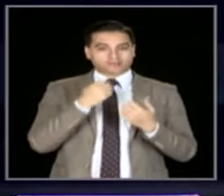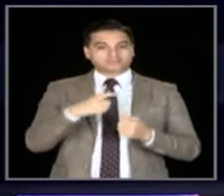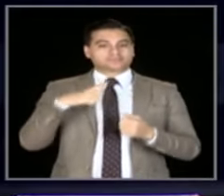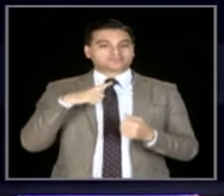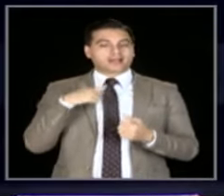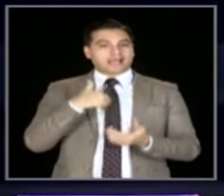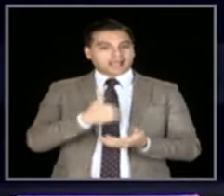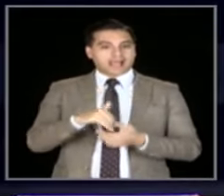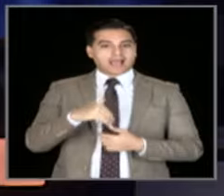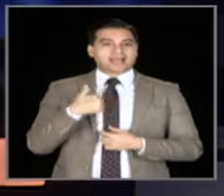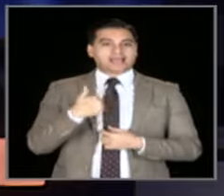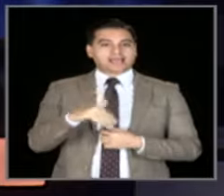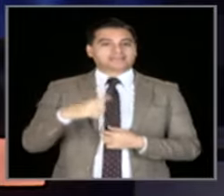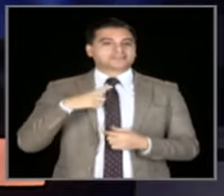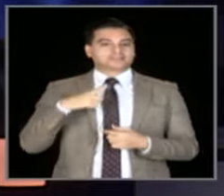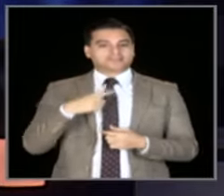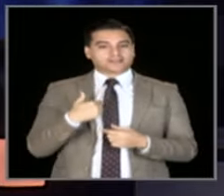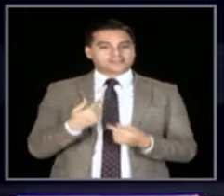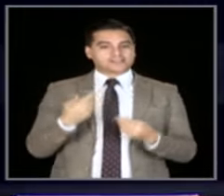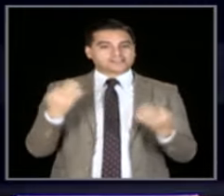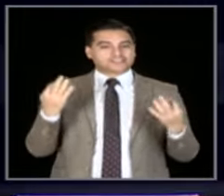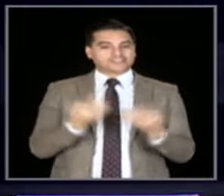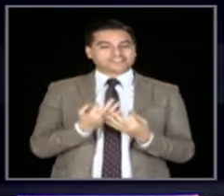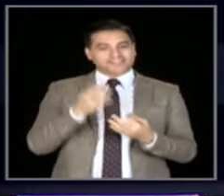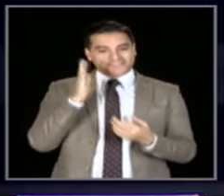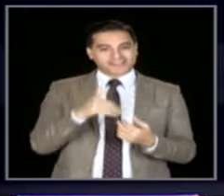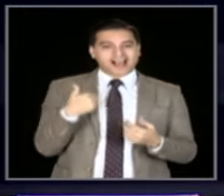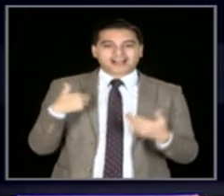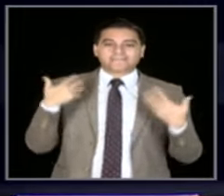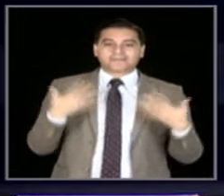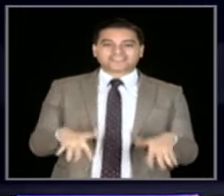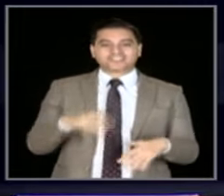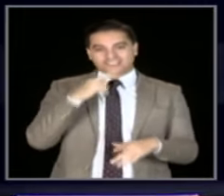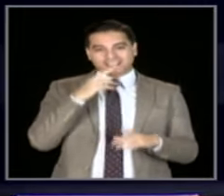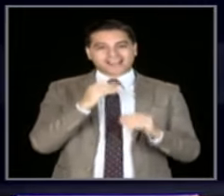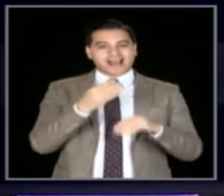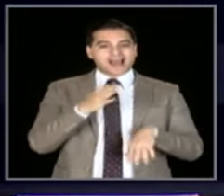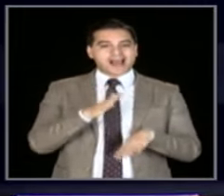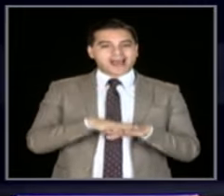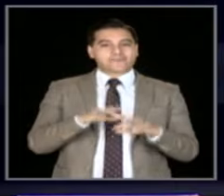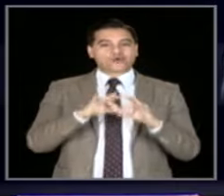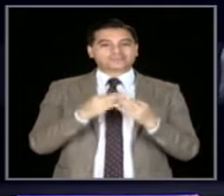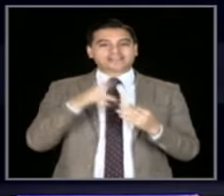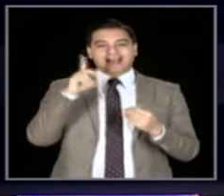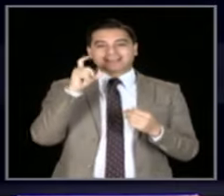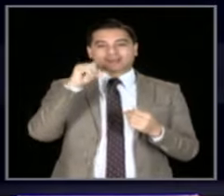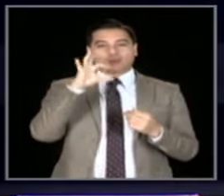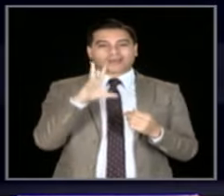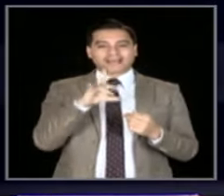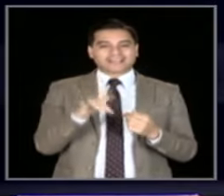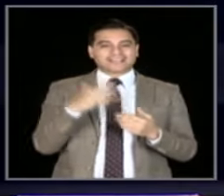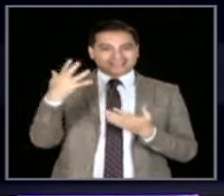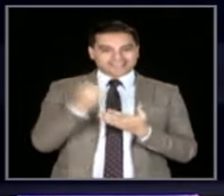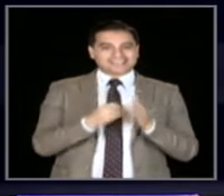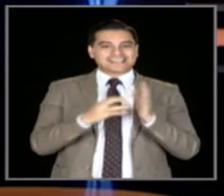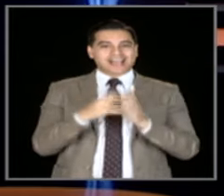انا جاي النهارده بكفني. ما نقدرش ننزل عيلة النويهي نرجعهم الجامعة